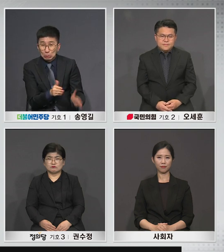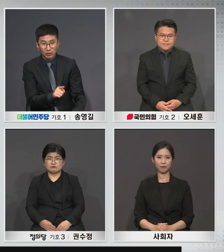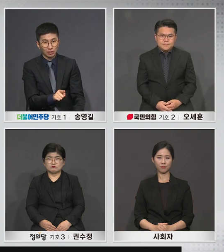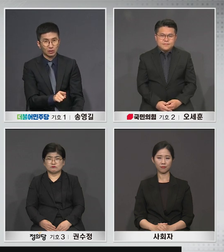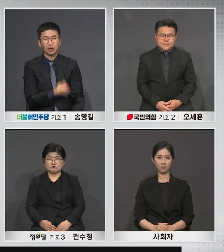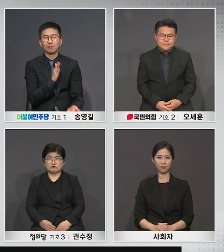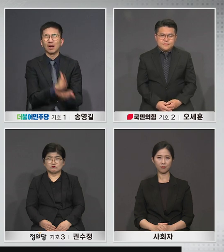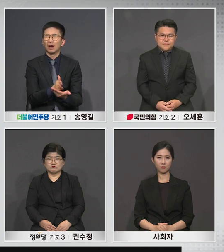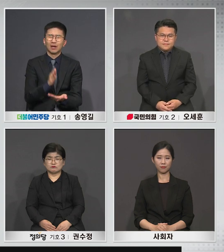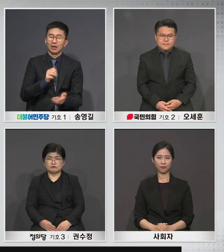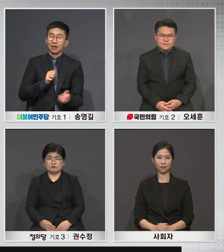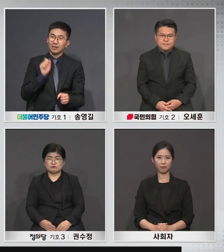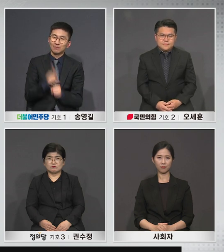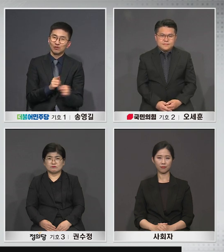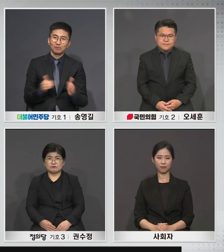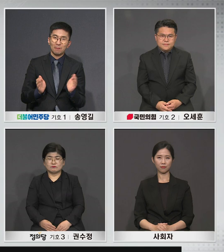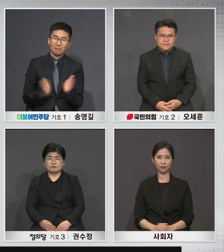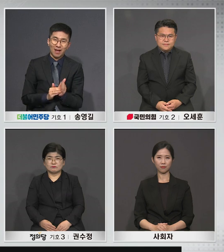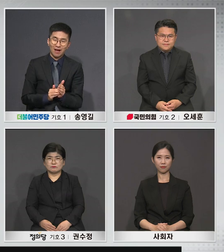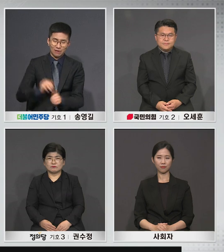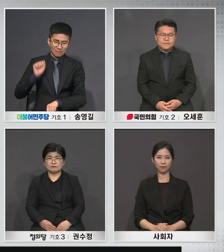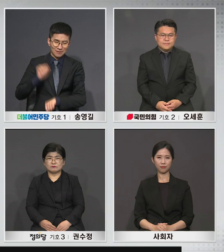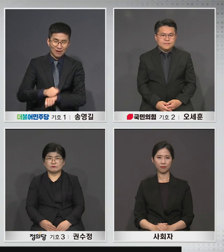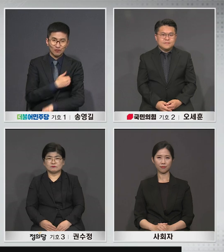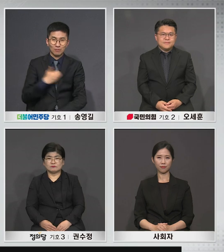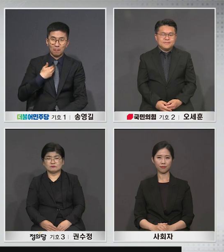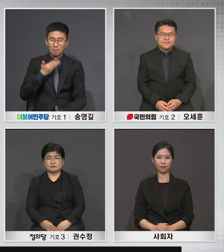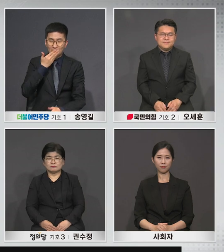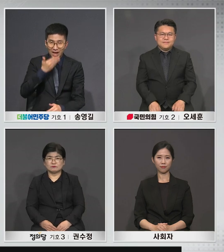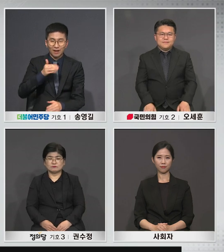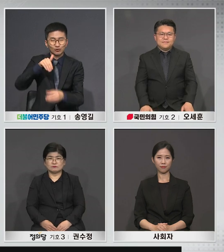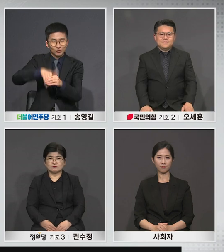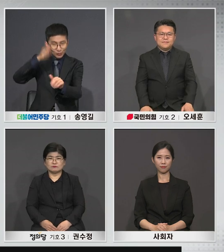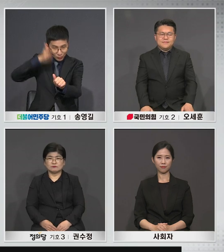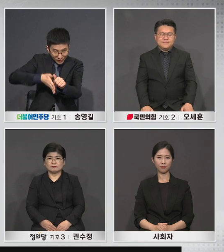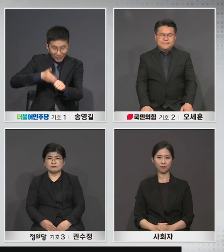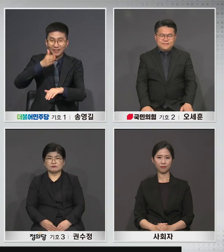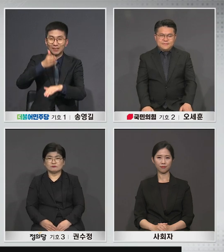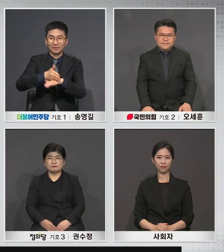새롭게 성과를 가진 시장 보여드리겠습니다. 부탁드립니다. 감사합니다.